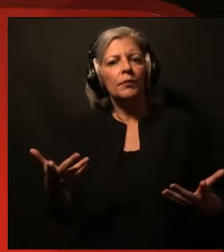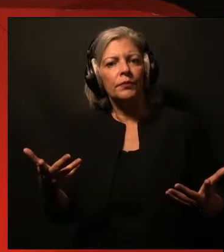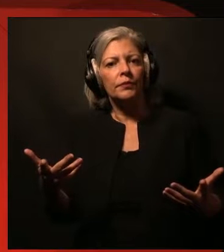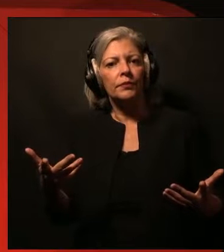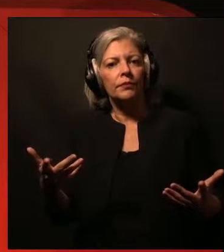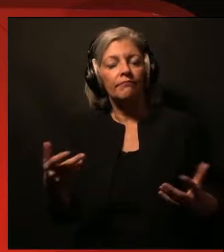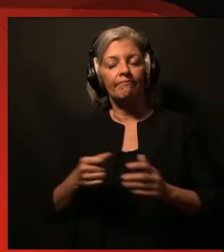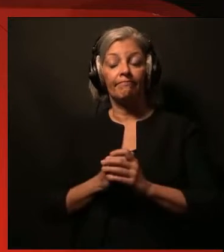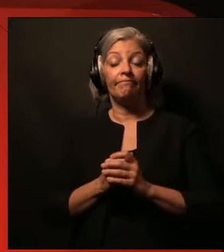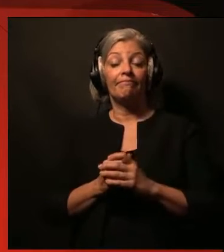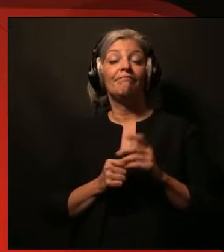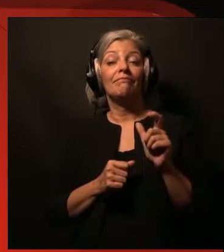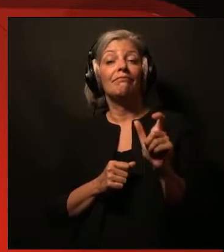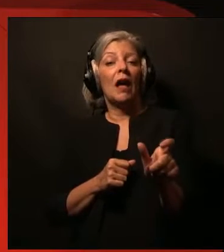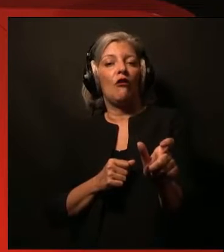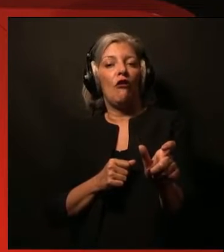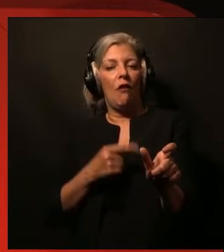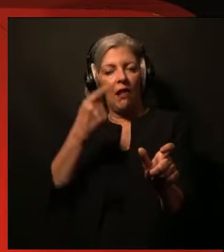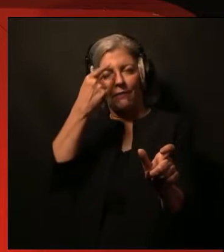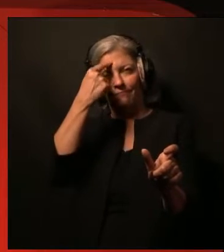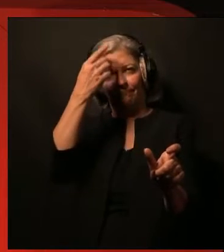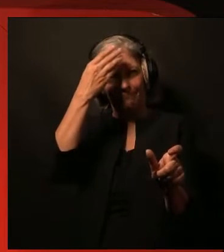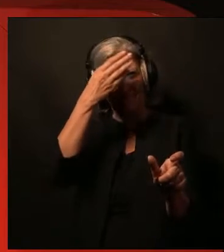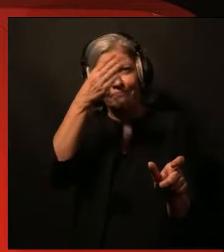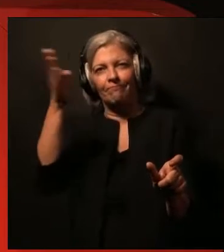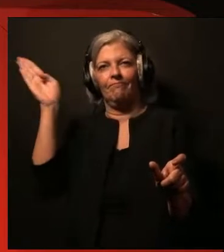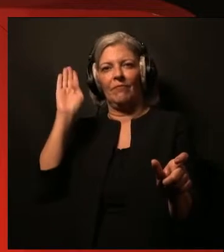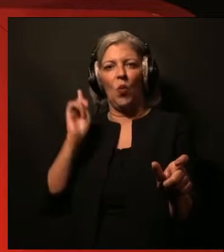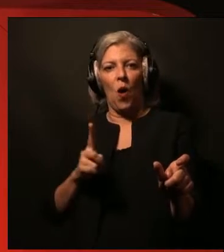la parola chiave è